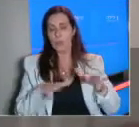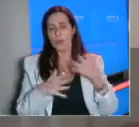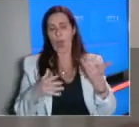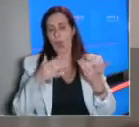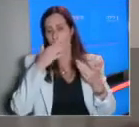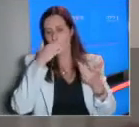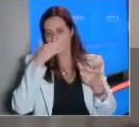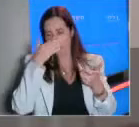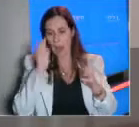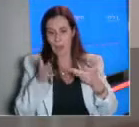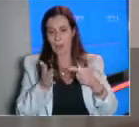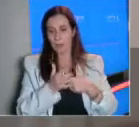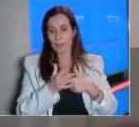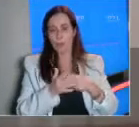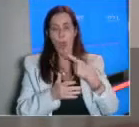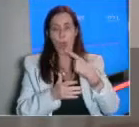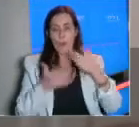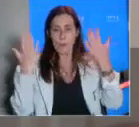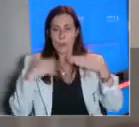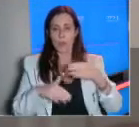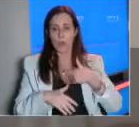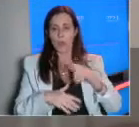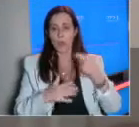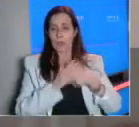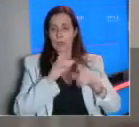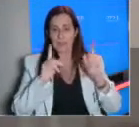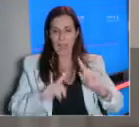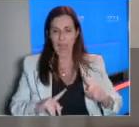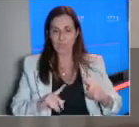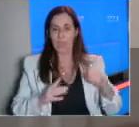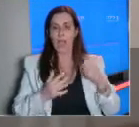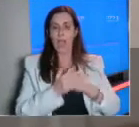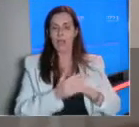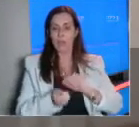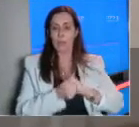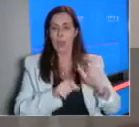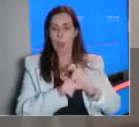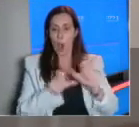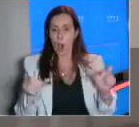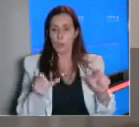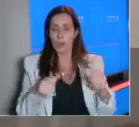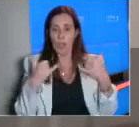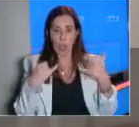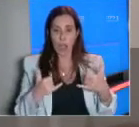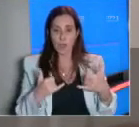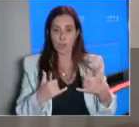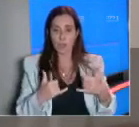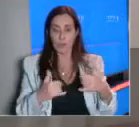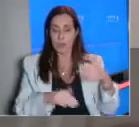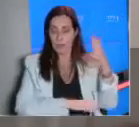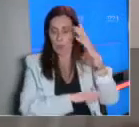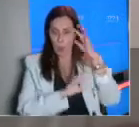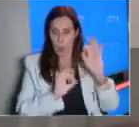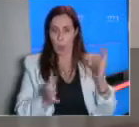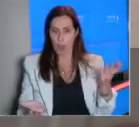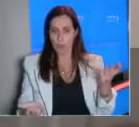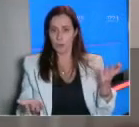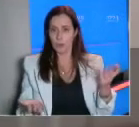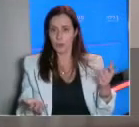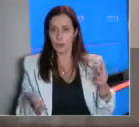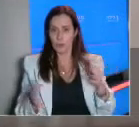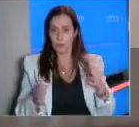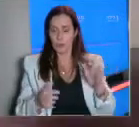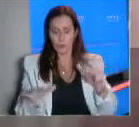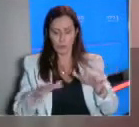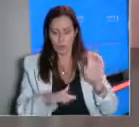בעצם אומרים במצרים, אנחנו לא נקנה מכם גז עד שימחק החוב. עכשיו, במדינה מתוקנת, אז